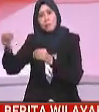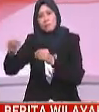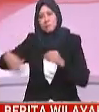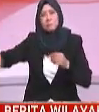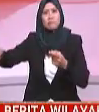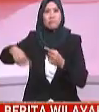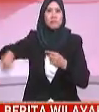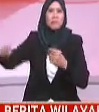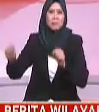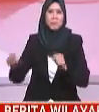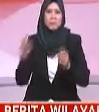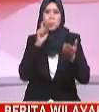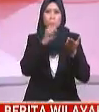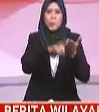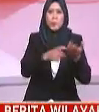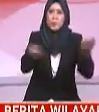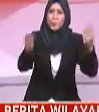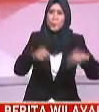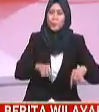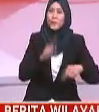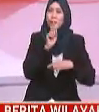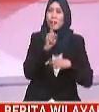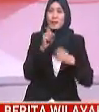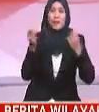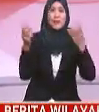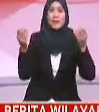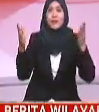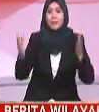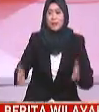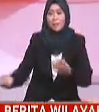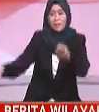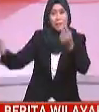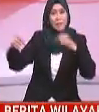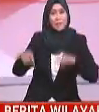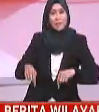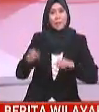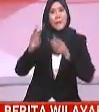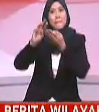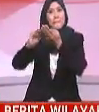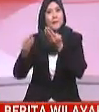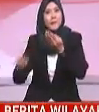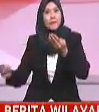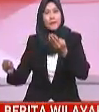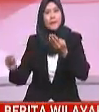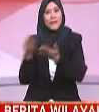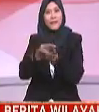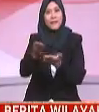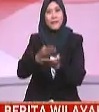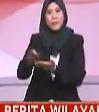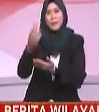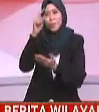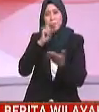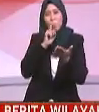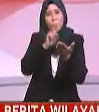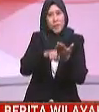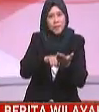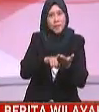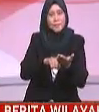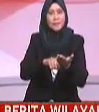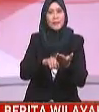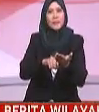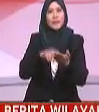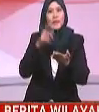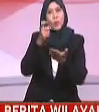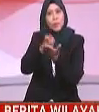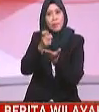dapat datang. Sidak masa tu harapkan orang, kebanyakannya orang yang datang situ cuma orang Miri aja beli untuk pesanan dengan sidak yang hantar